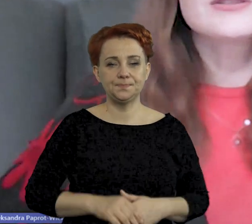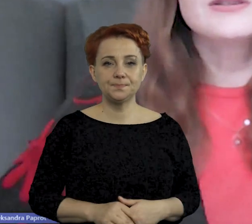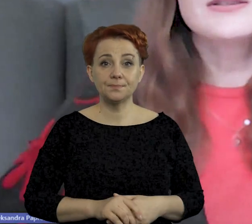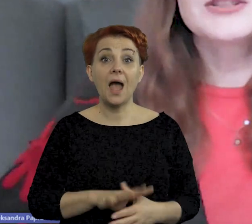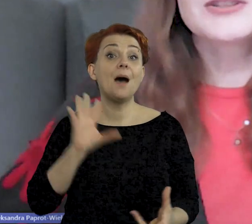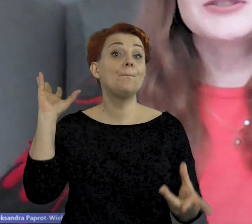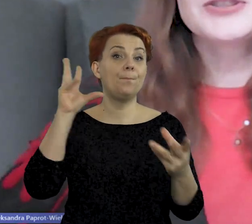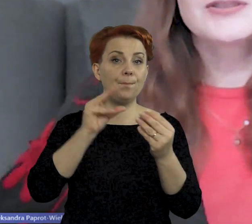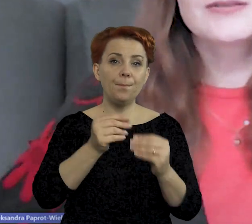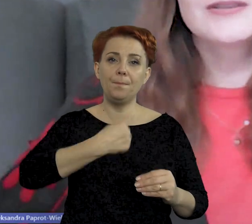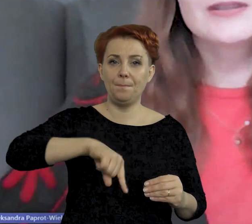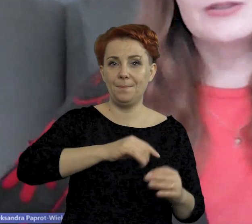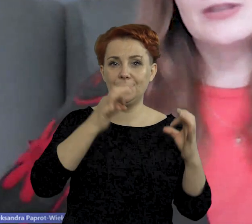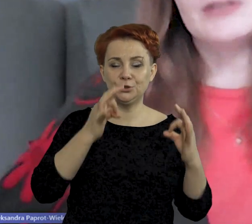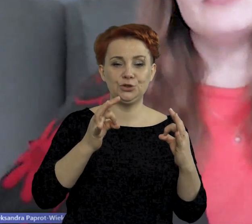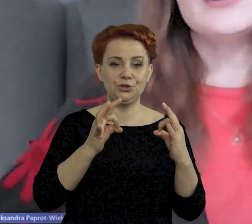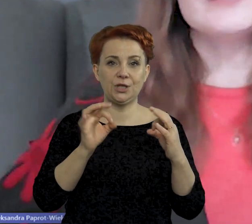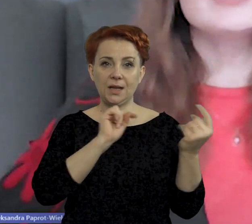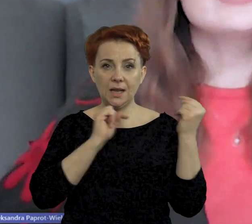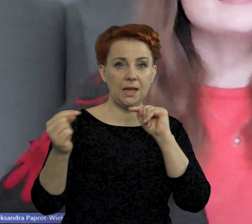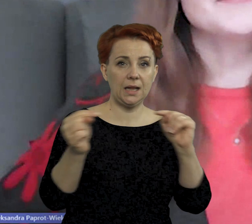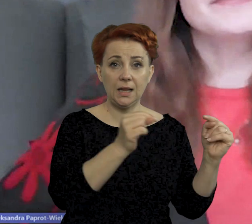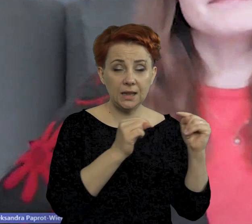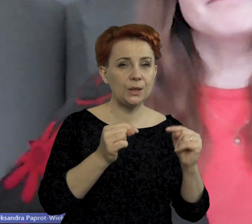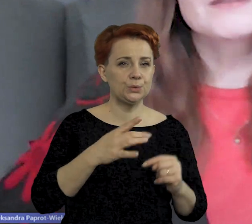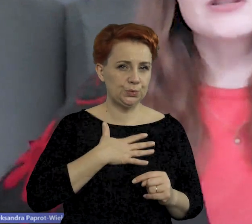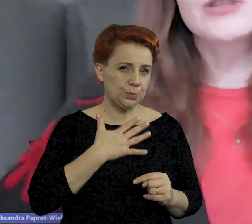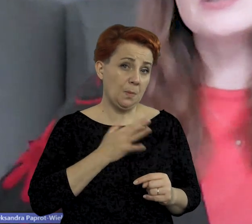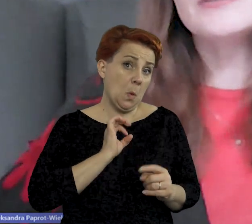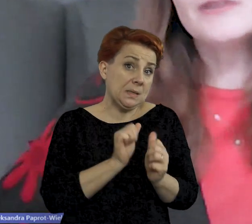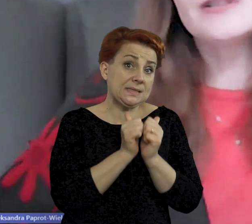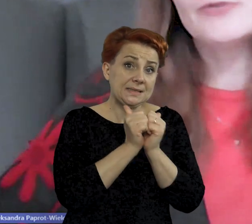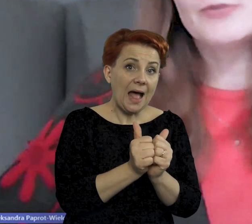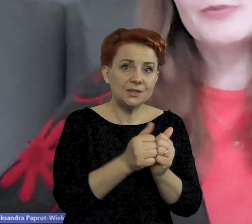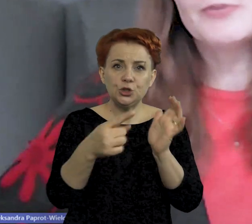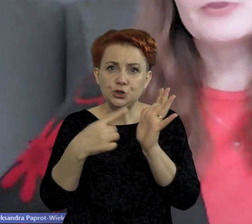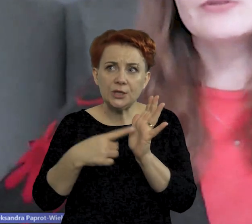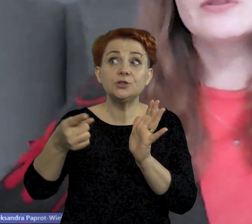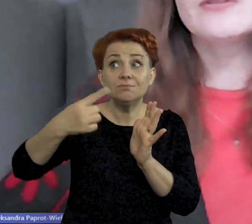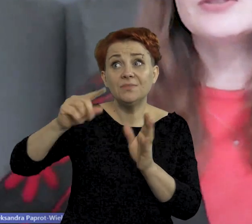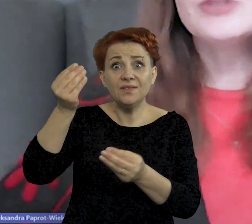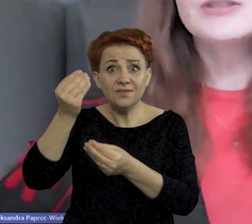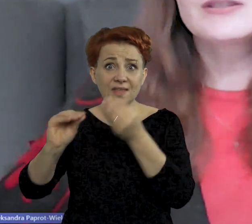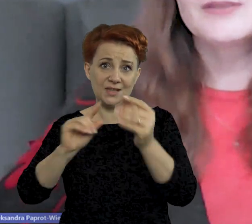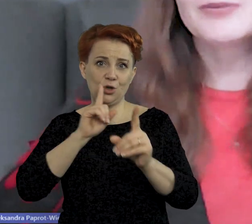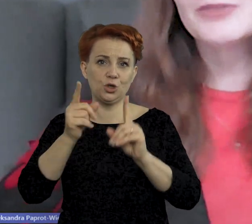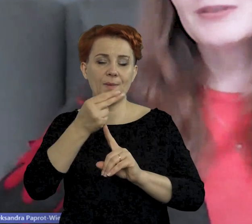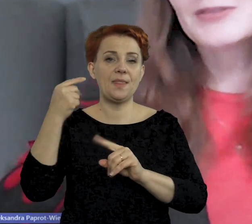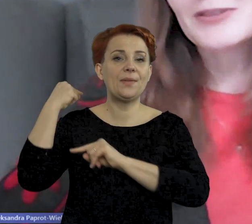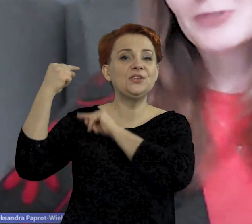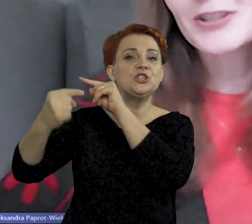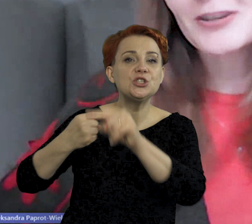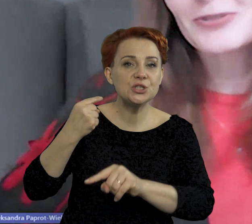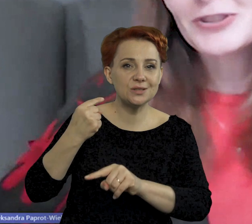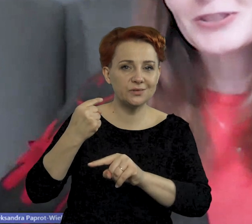Podsumowując też nasze dzisiejsze rozważania, uważam też, że coraz częściej i więcej mówimy po prostu o dziedzictwie, bo myślę,